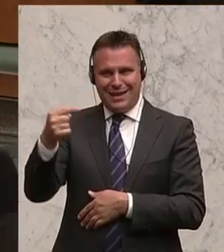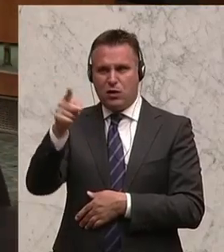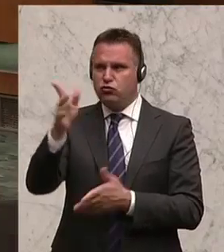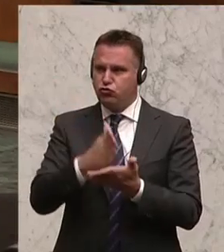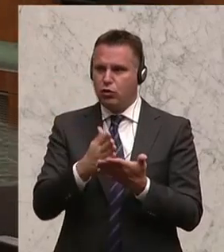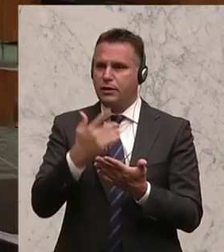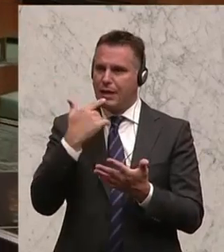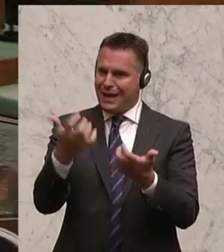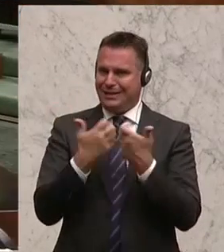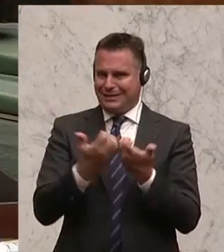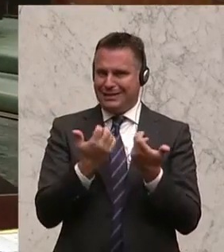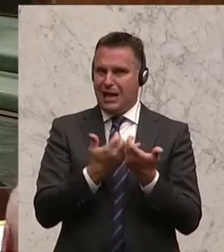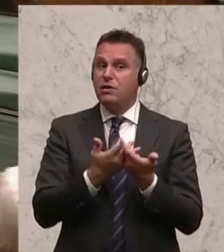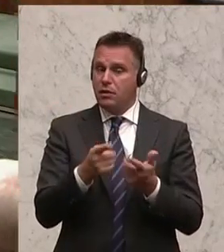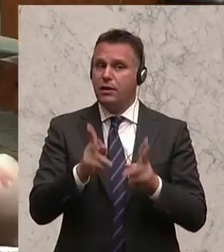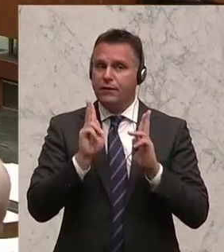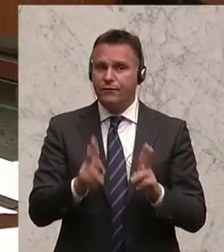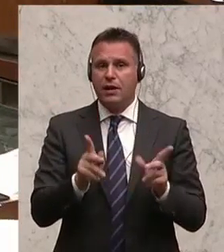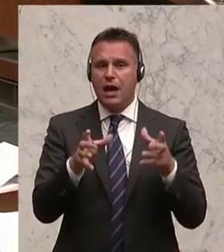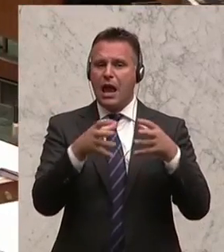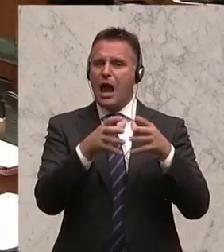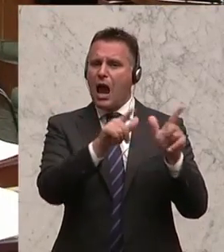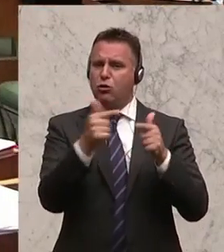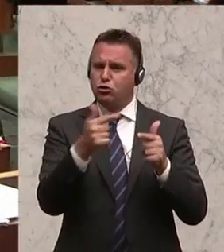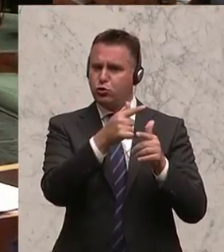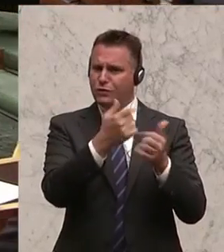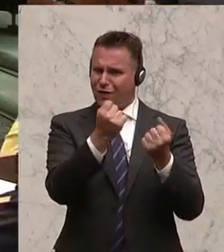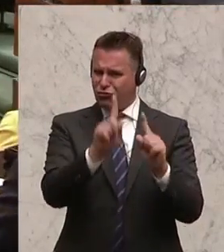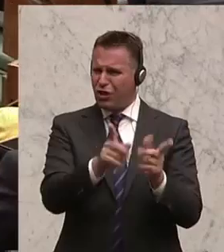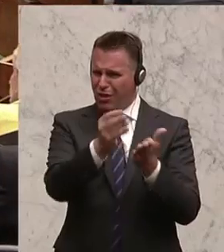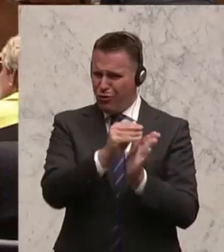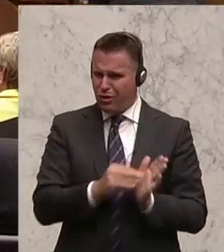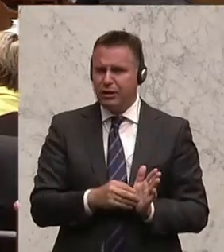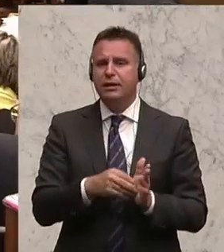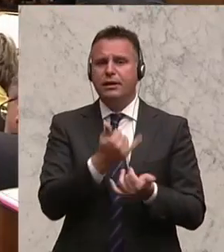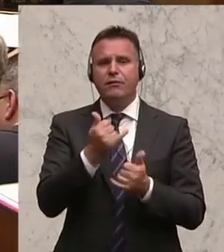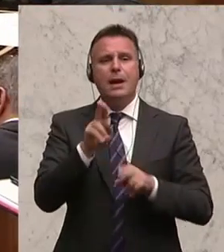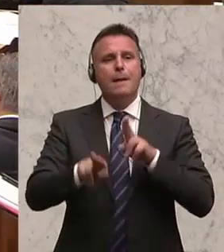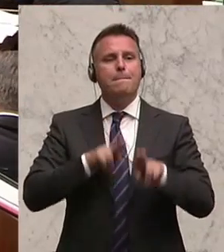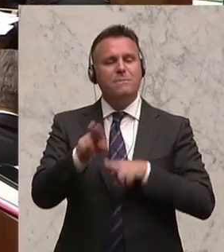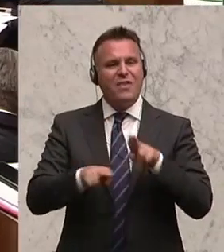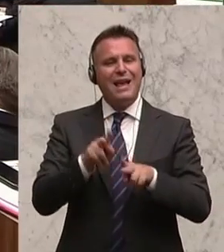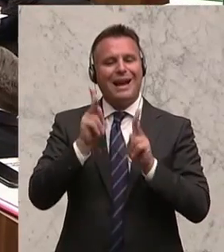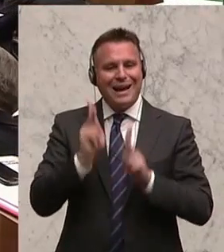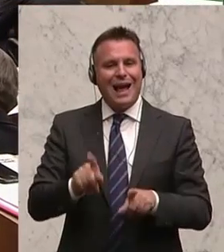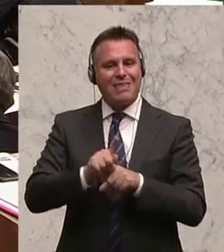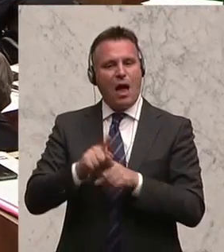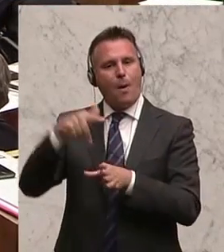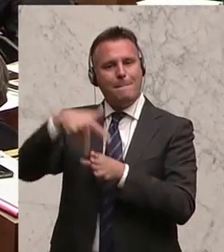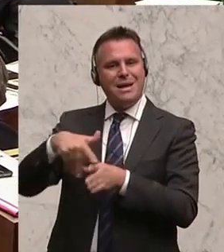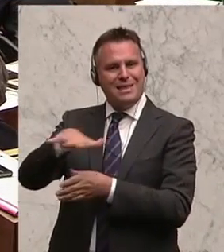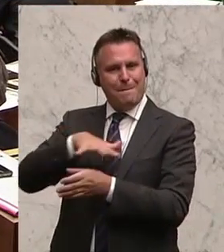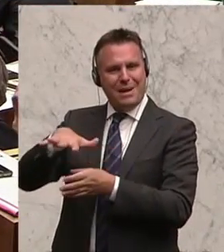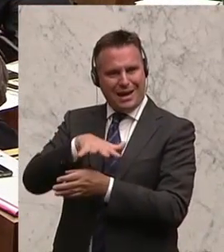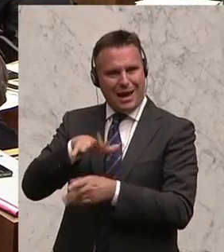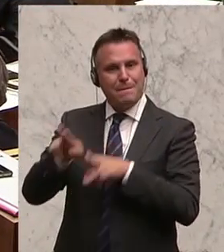positiv, dass es mit dieser Ausschussfeststellung einfach auch die Durchführung der pflegerischen Tätigkeit in Behindertenbereichen